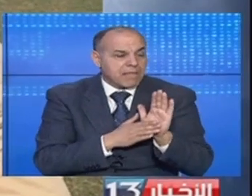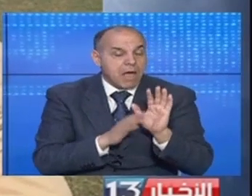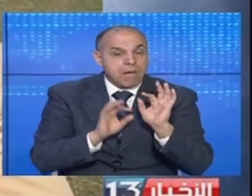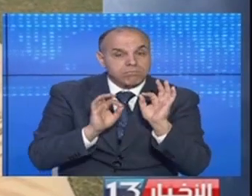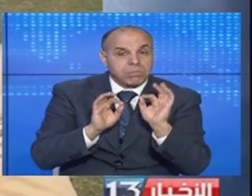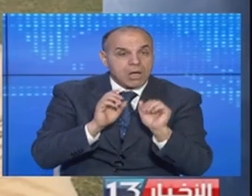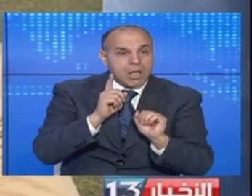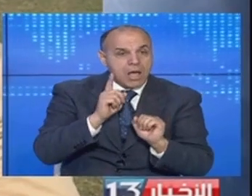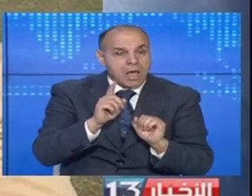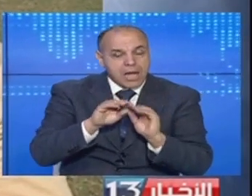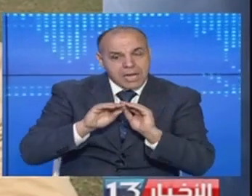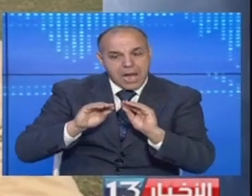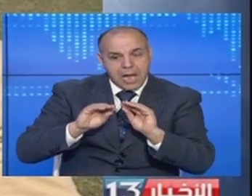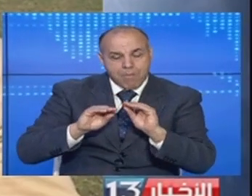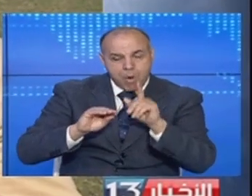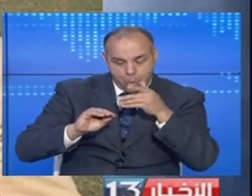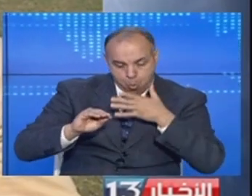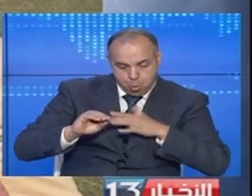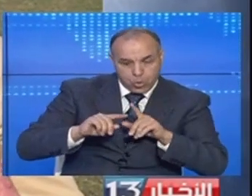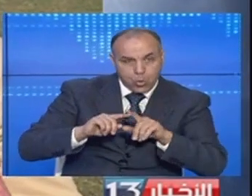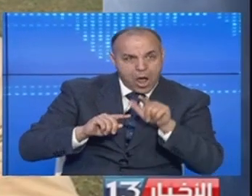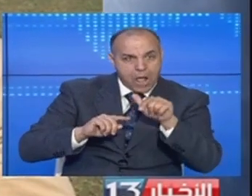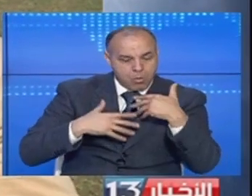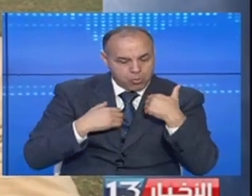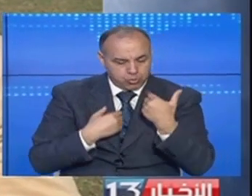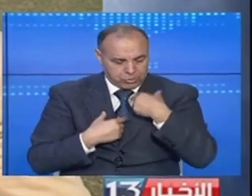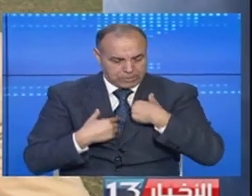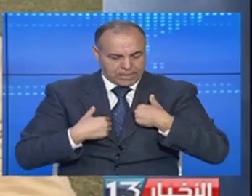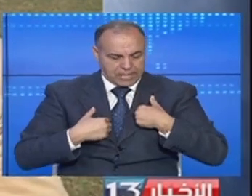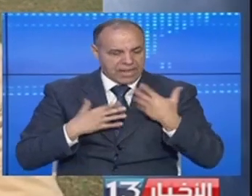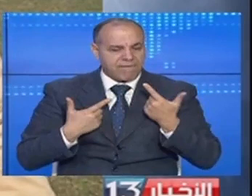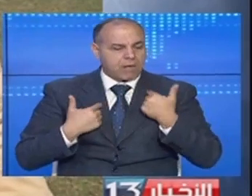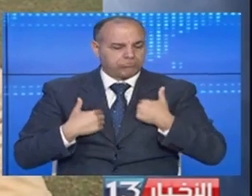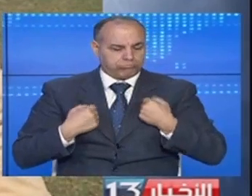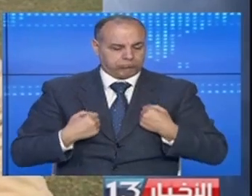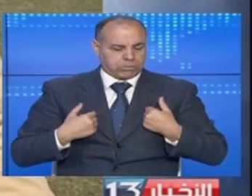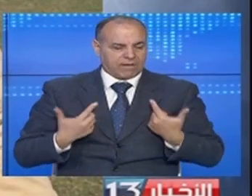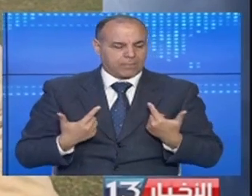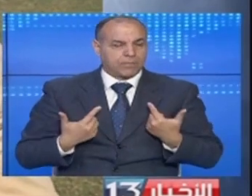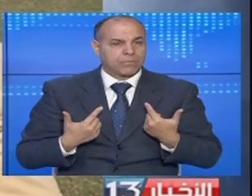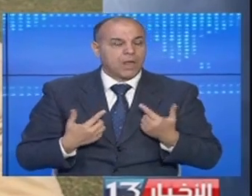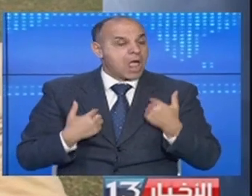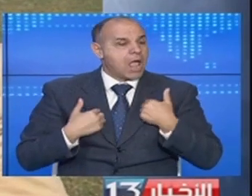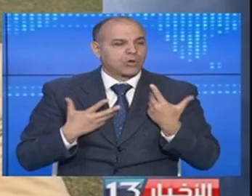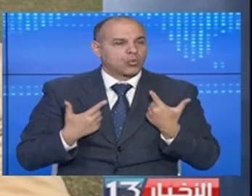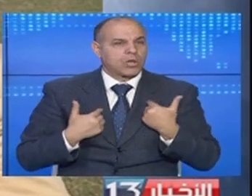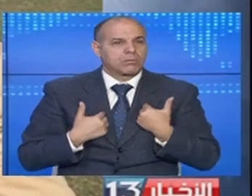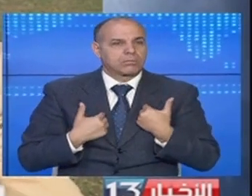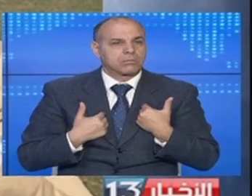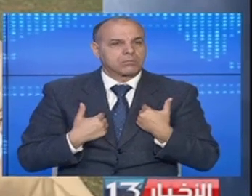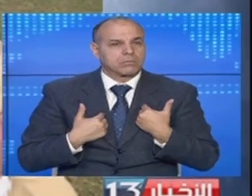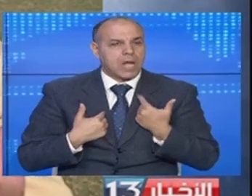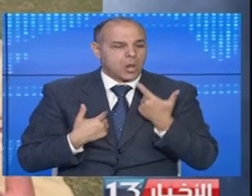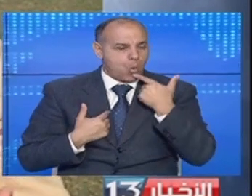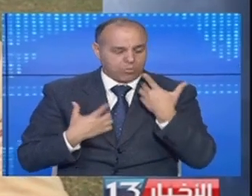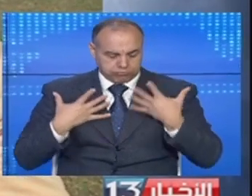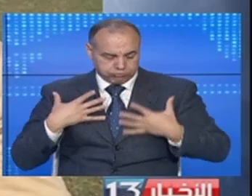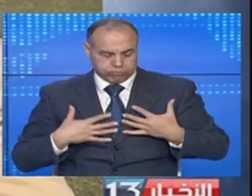نعلم والتي انه يكون عنده قوه شخصيه في مشكل عنده شخصيه هو الشخصيه ان تبدا حتى في لغه